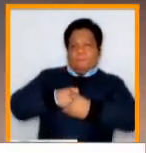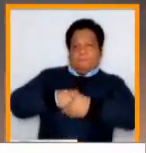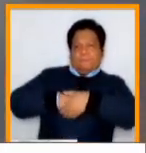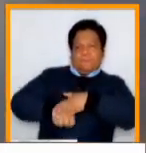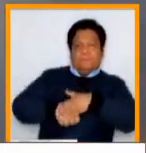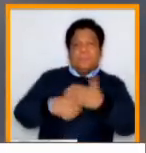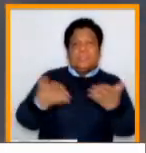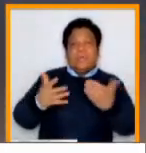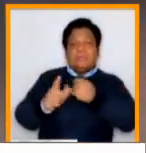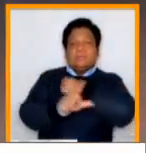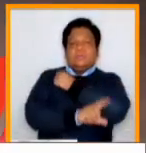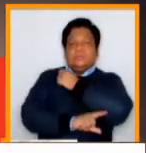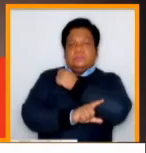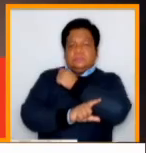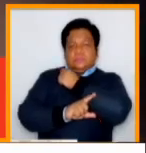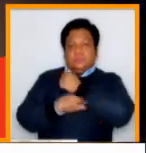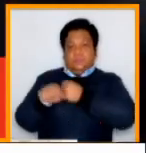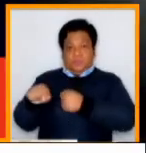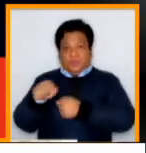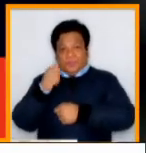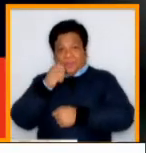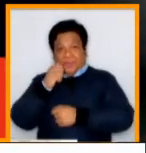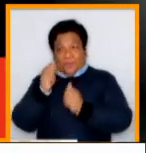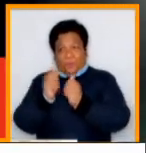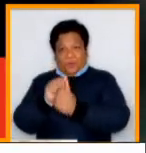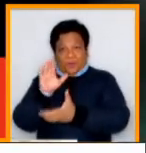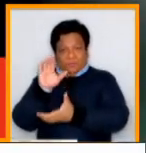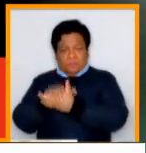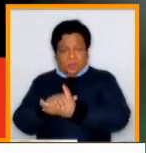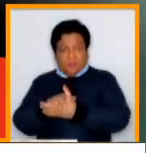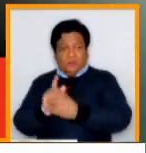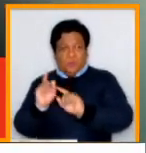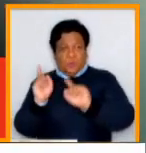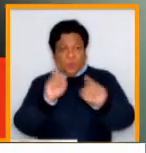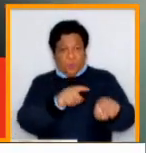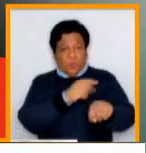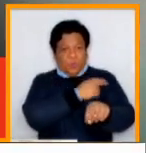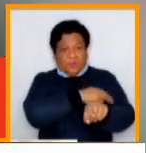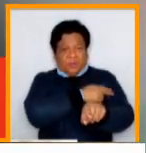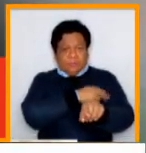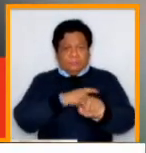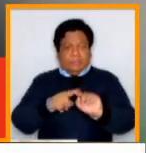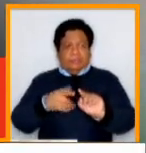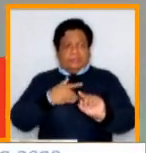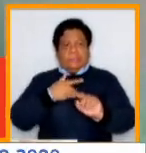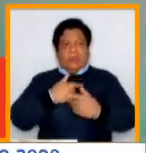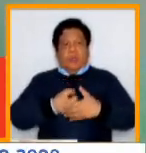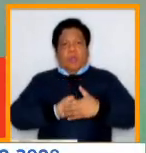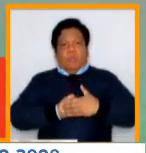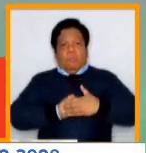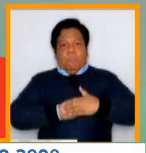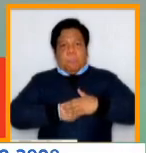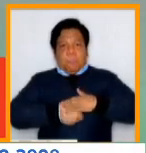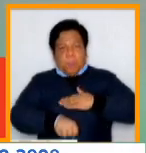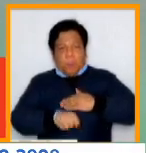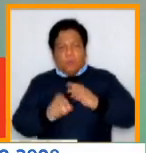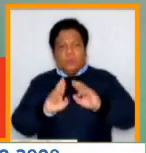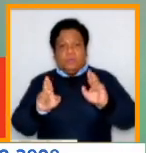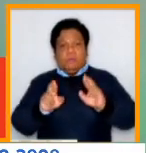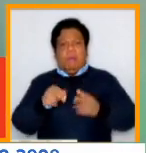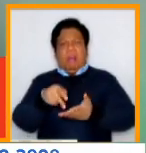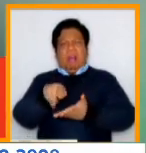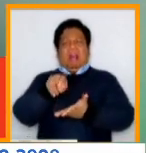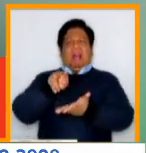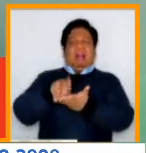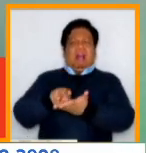barangay Tabunok kasama ang kanyang asawa nang maramdamang palabas na po ang ulo ng bata. Napahiga na lang siya sa gilid ng kalsada at doon